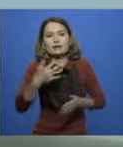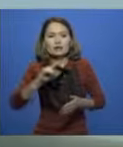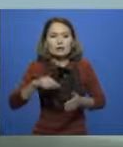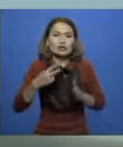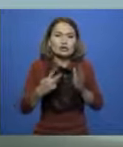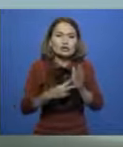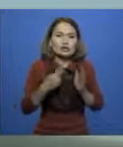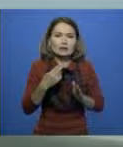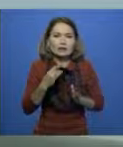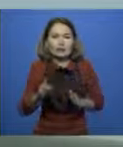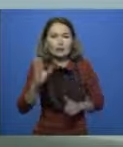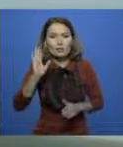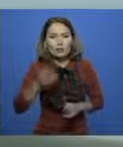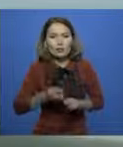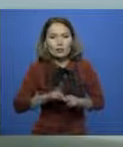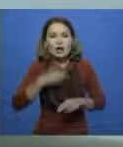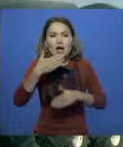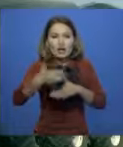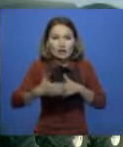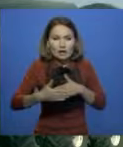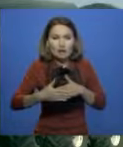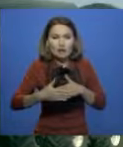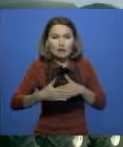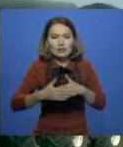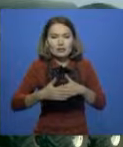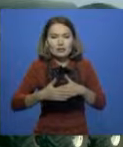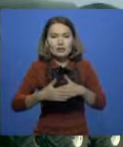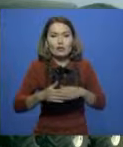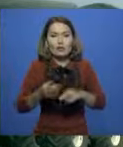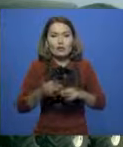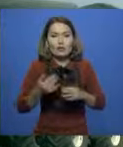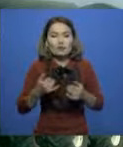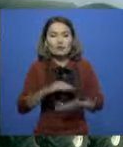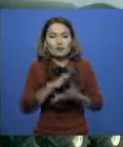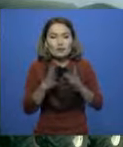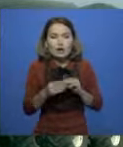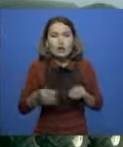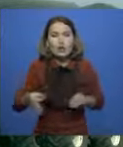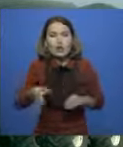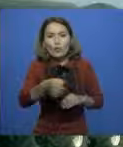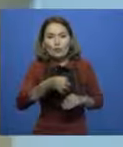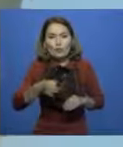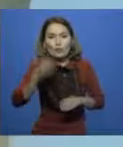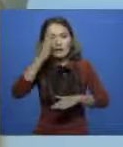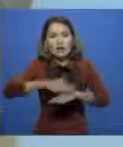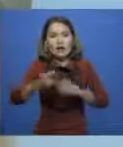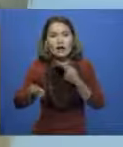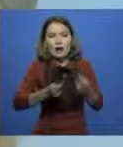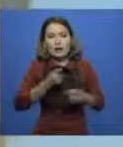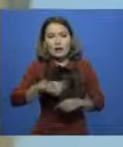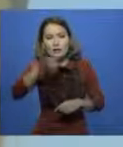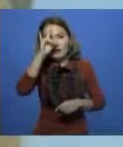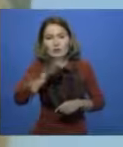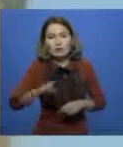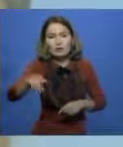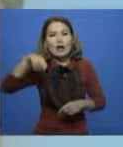айналады. Осы жақында елбасы алдында есеп берген облыс әкімі Нұрал Садуақасов биыл 4,5 миллион тонна астық